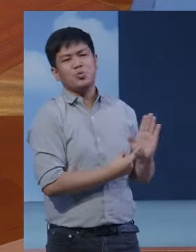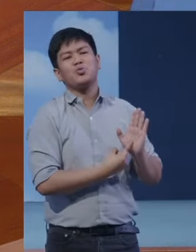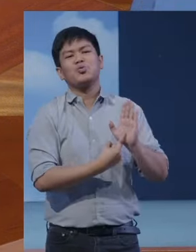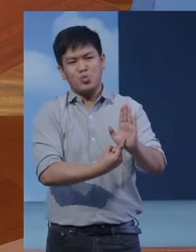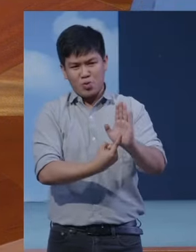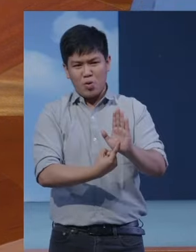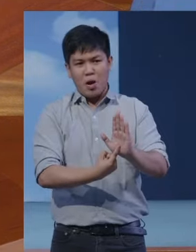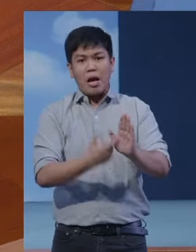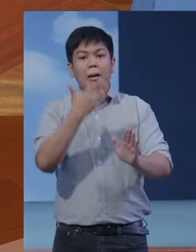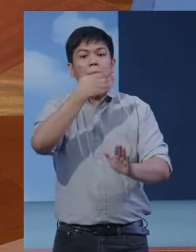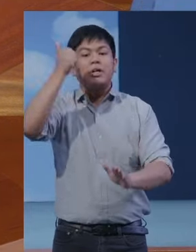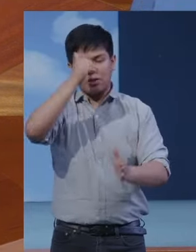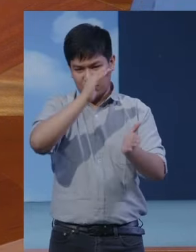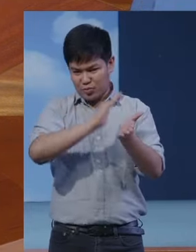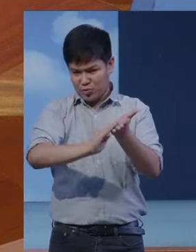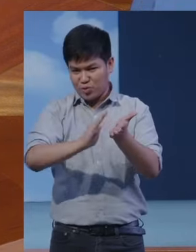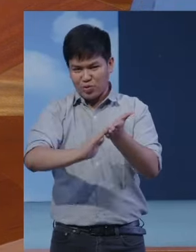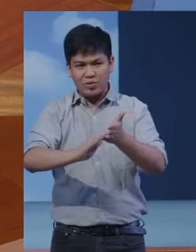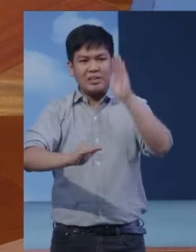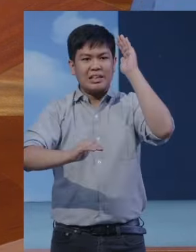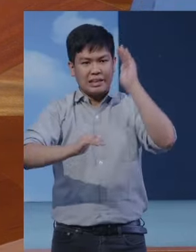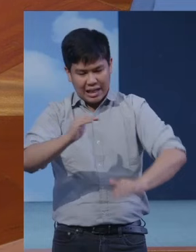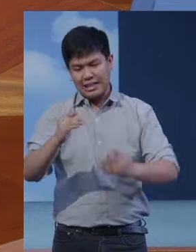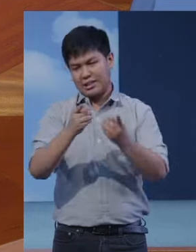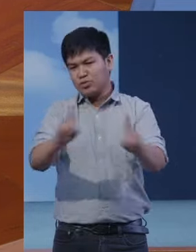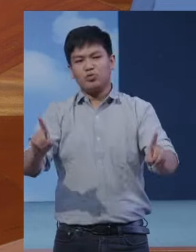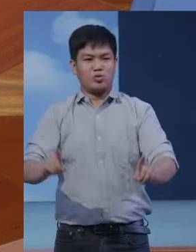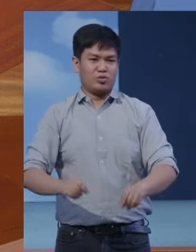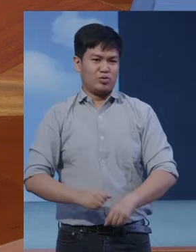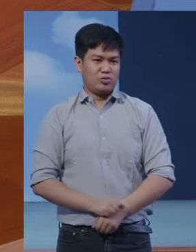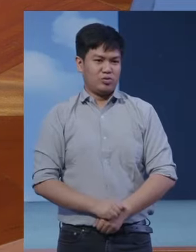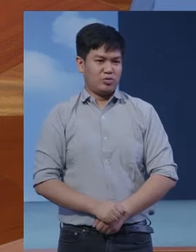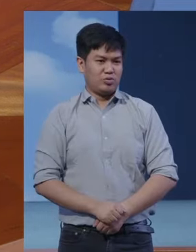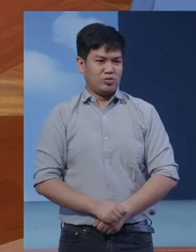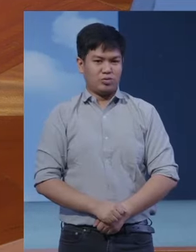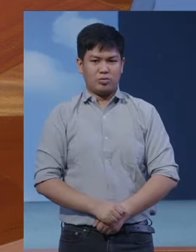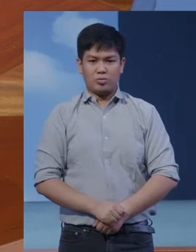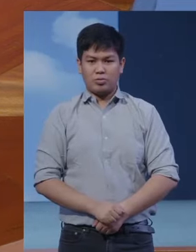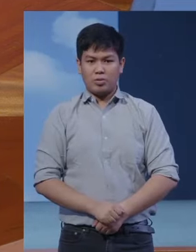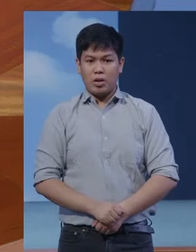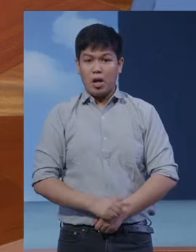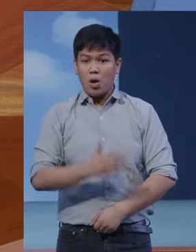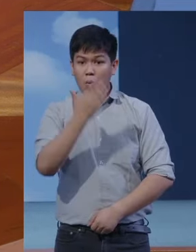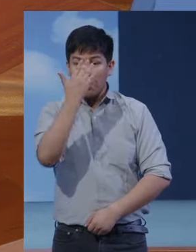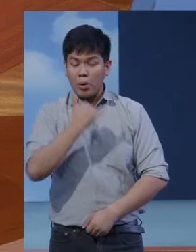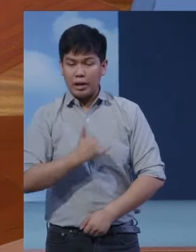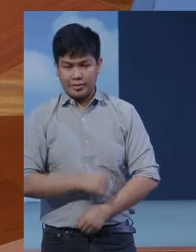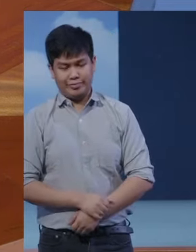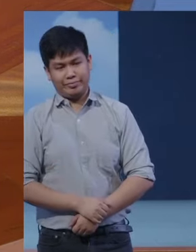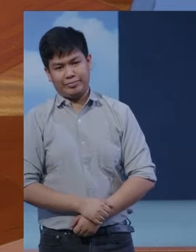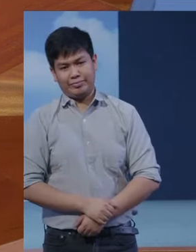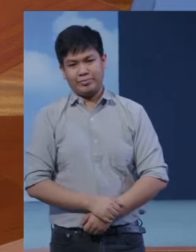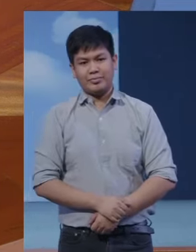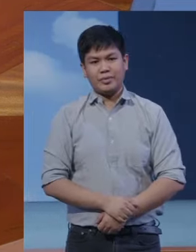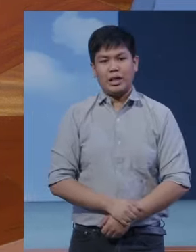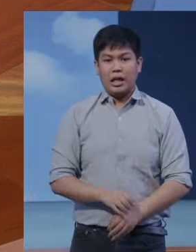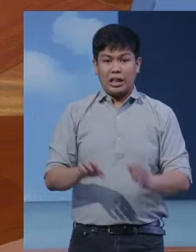forgive kaya sa maghiwalay ano yung isang ground Permanent na